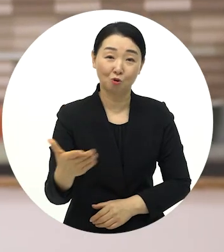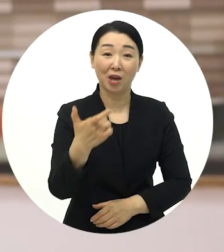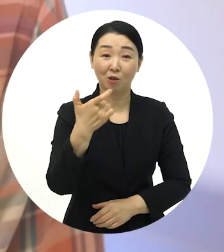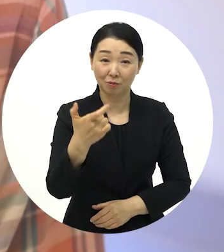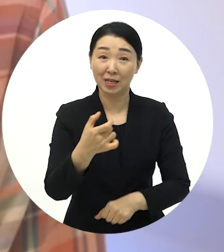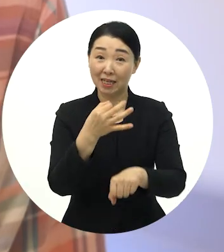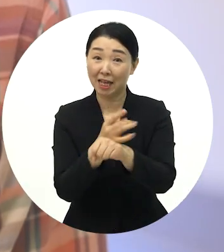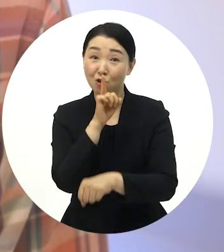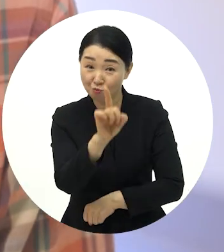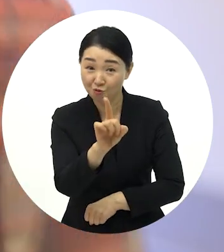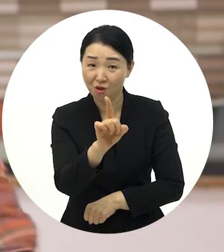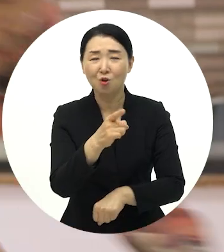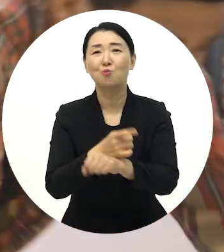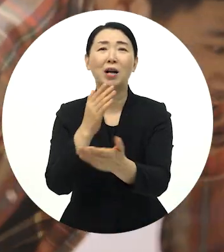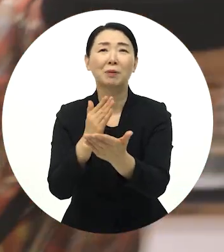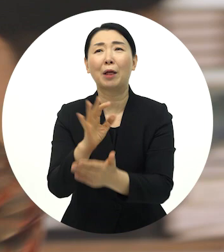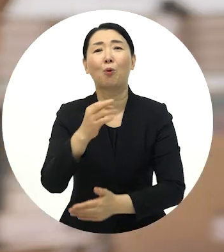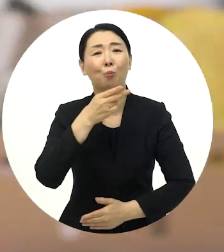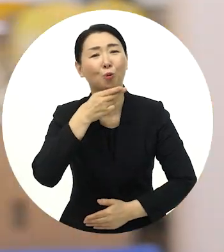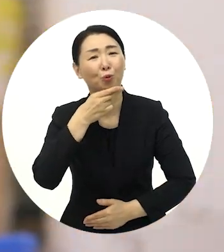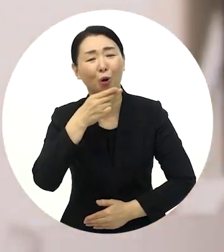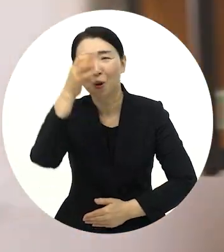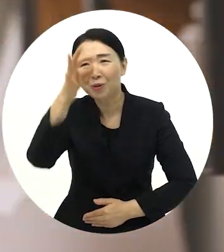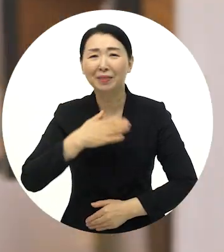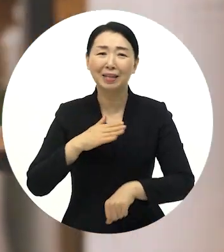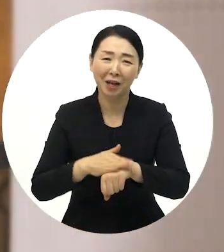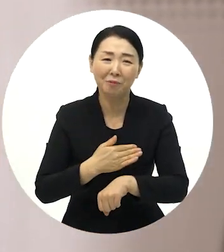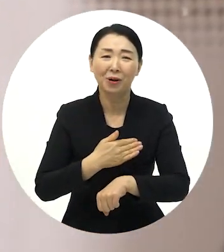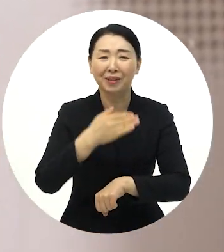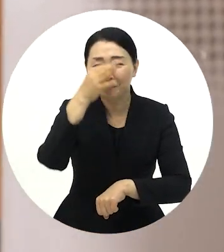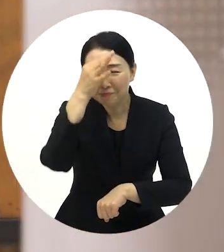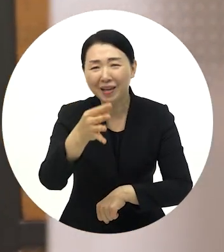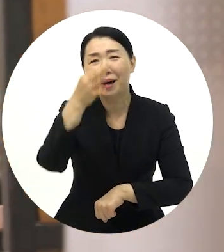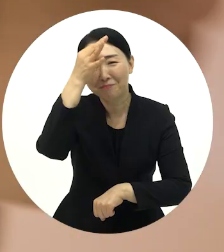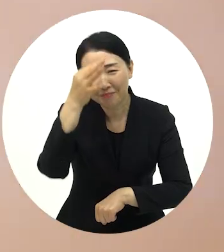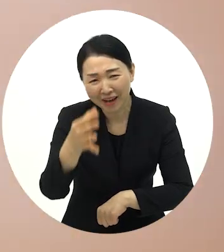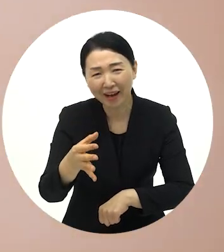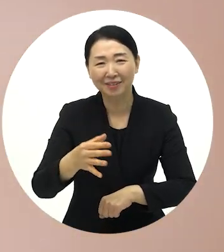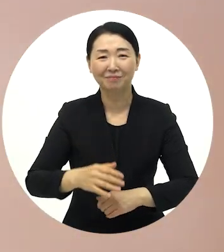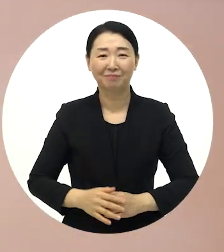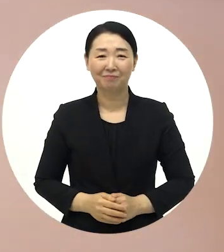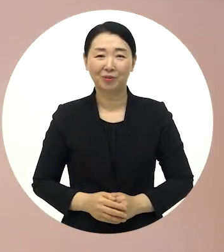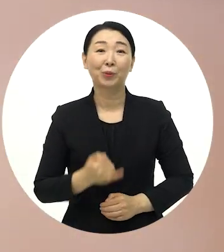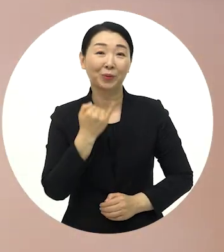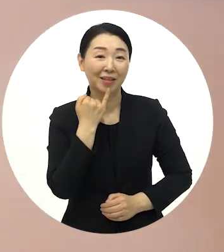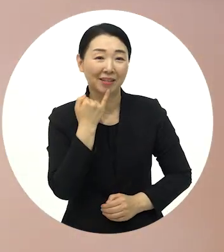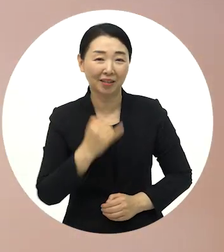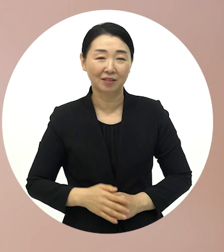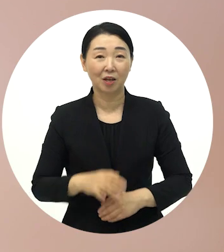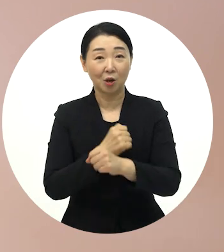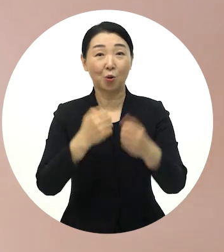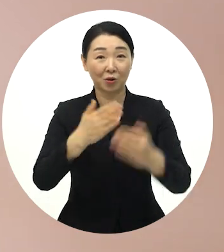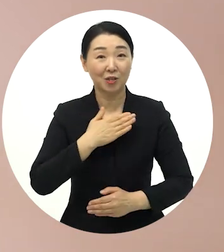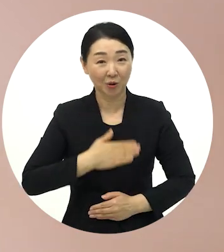322,960원인데 살 거면 주문한다. 아 주문하지 마, 주문하지 마. 내가 미쳤다. 내가 돈도 없다. 아 미안하다. 내 잘못이다. 내가 진짜 미안하다. 세모야.